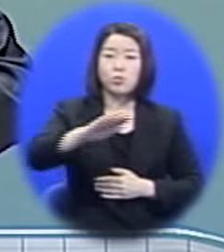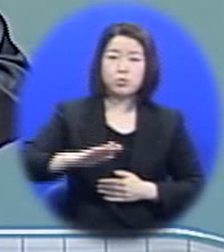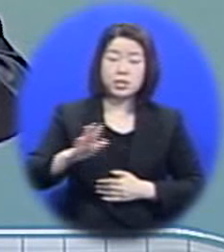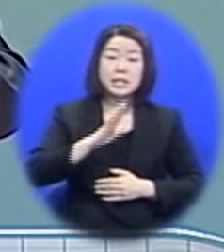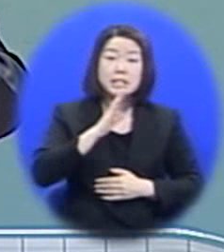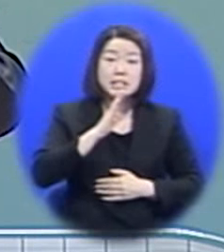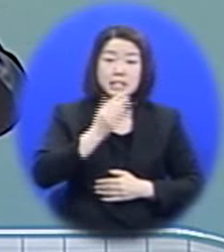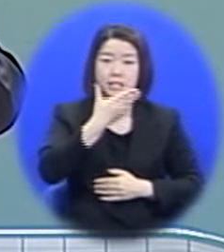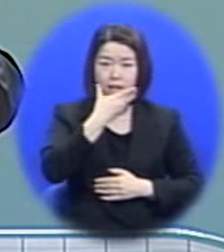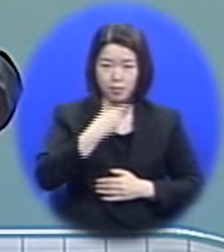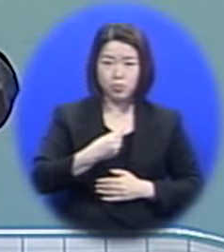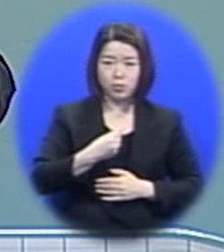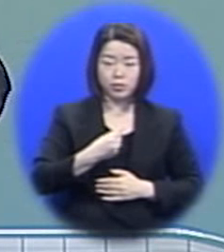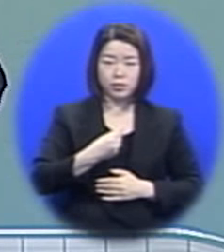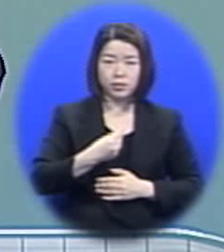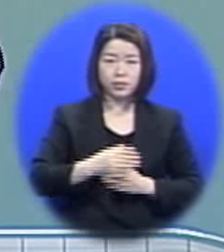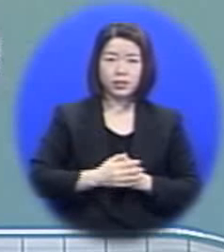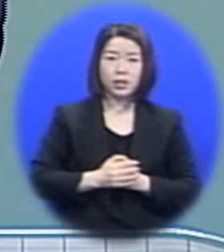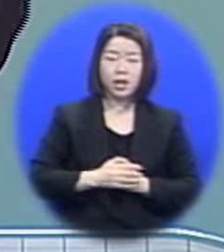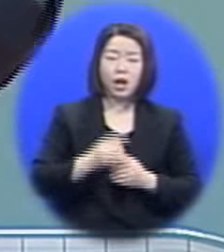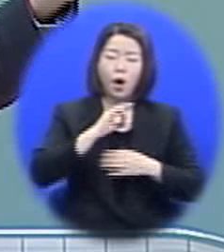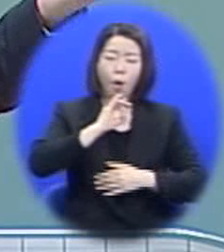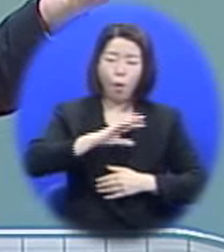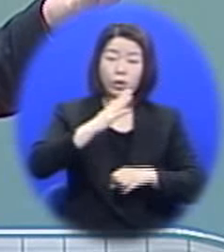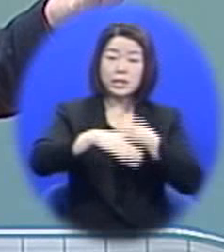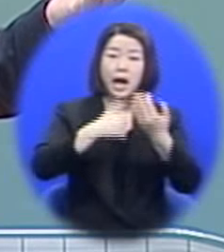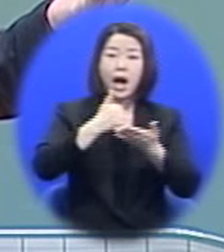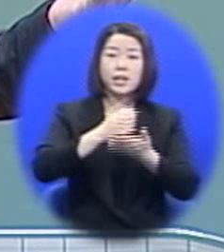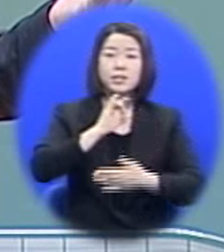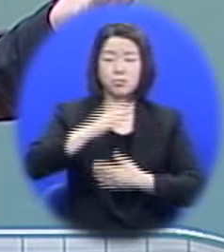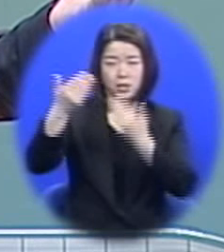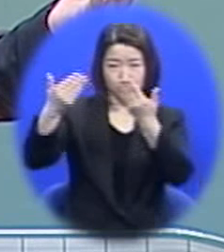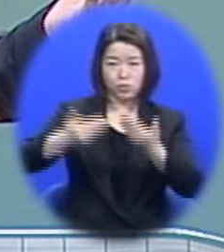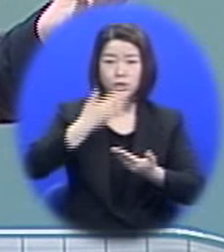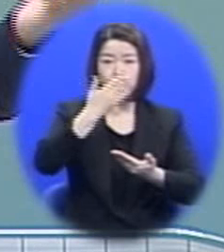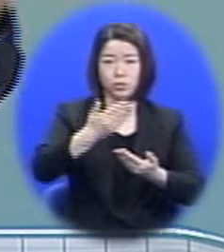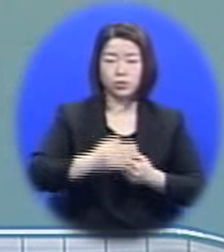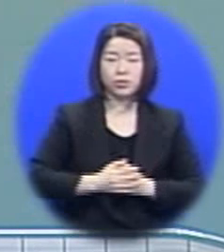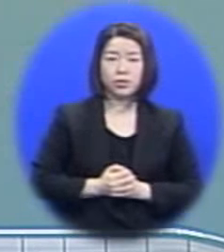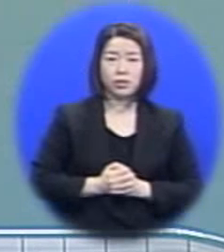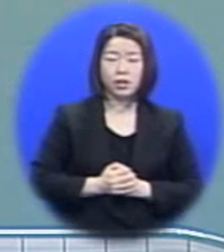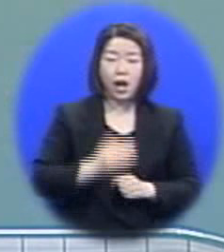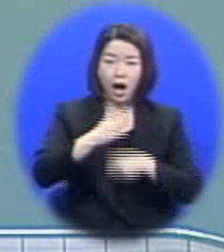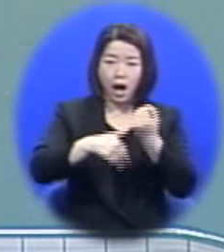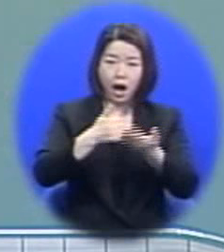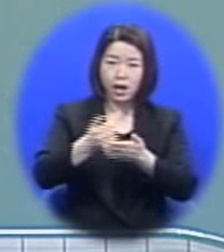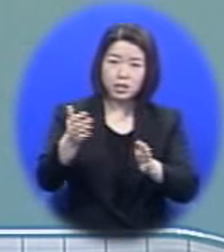진정한 행복은 오직 하나님만이 주시는 거예요. 하나님으로부터 행복한